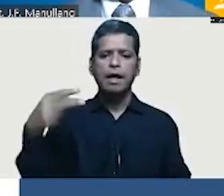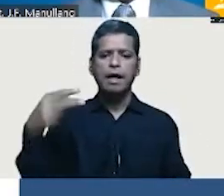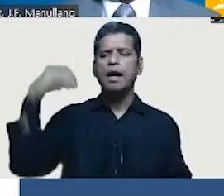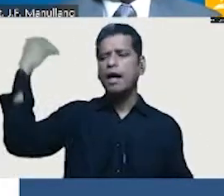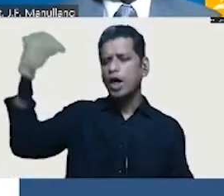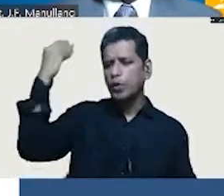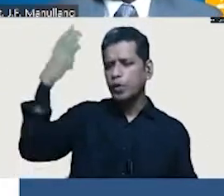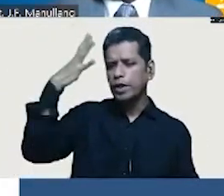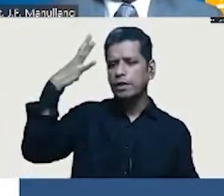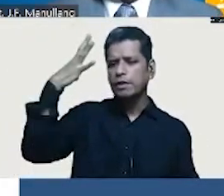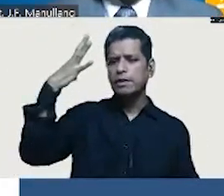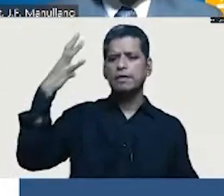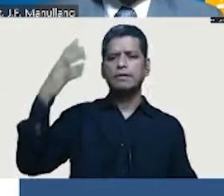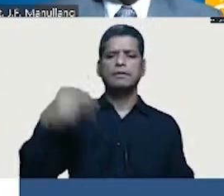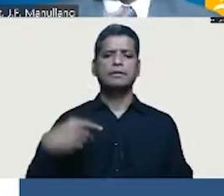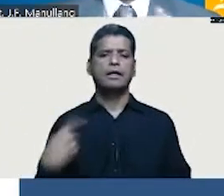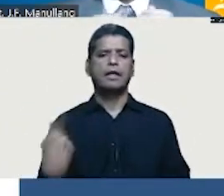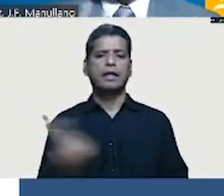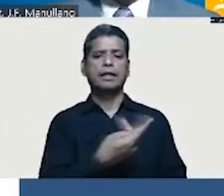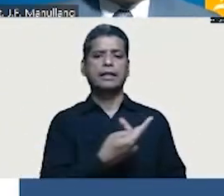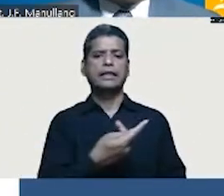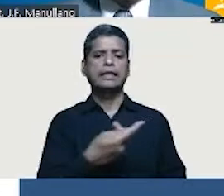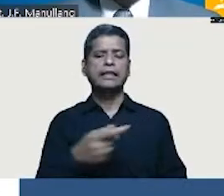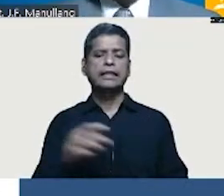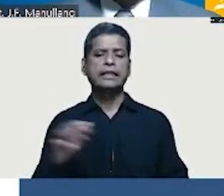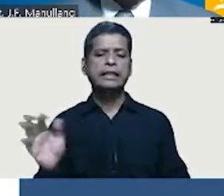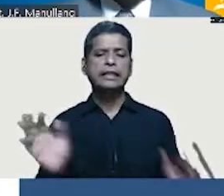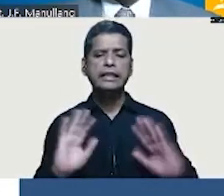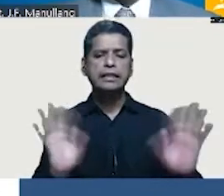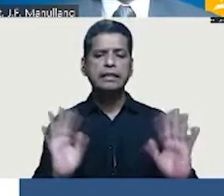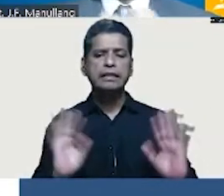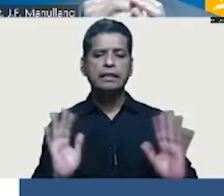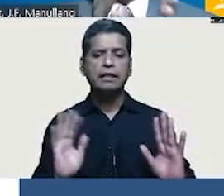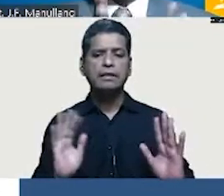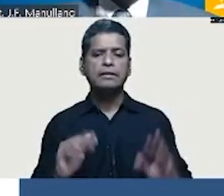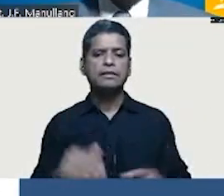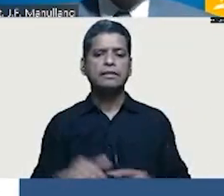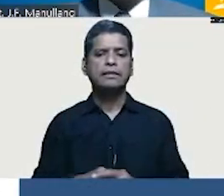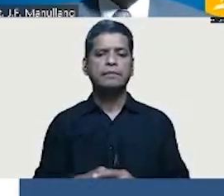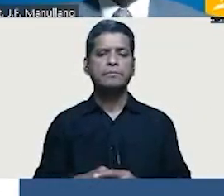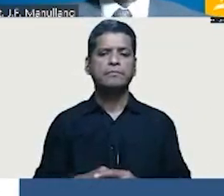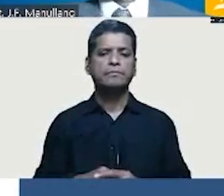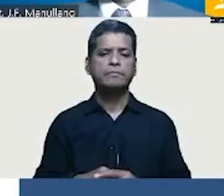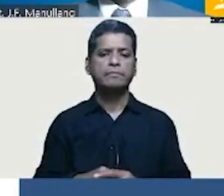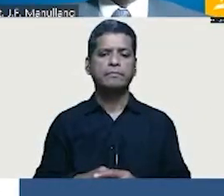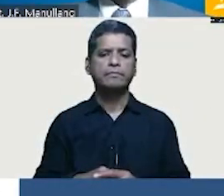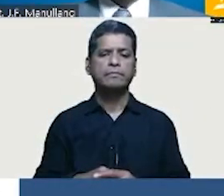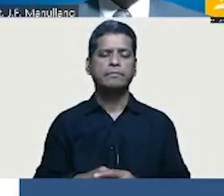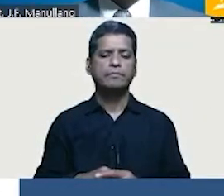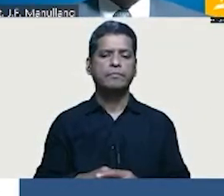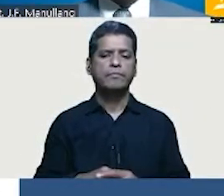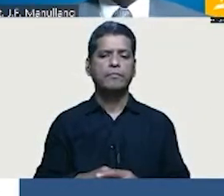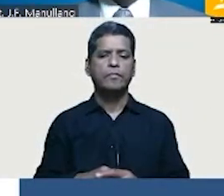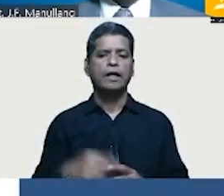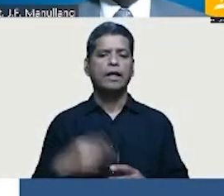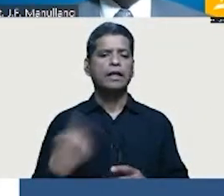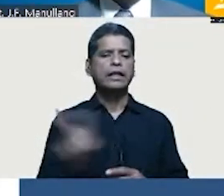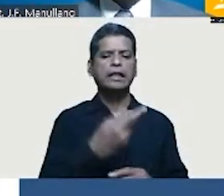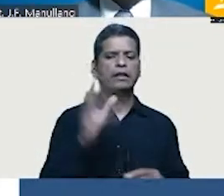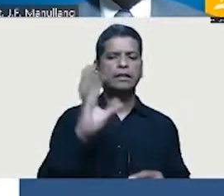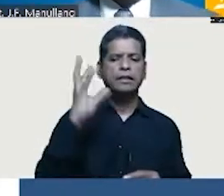agar kita tidak kekurangan dalam hal apa dalam penantian penantian apa